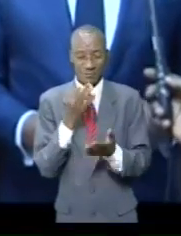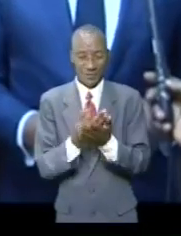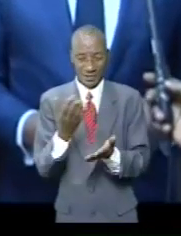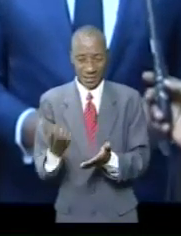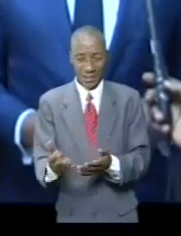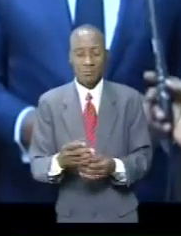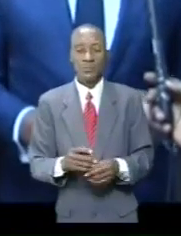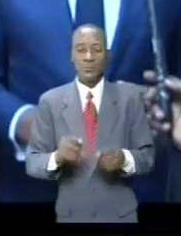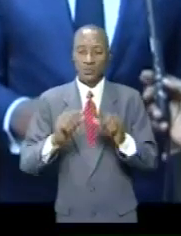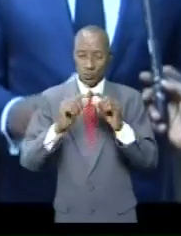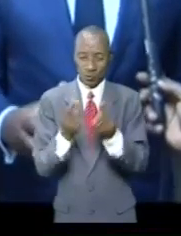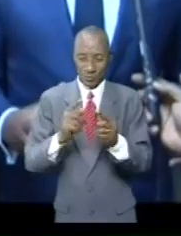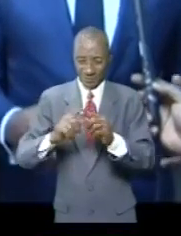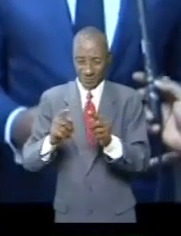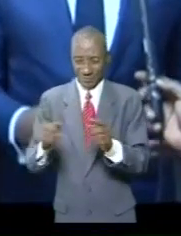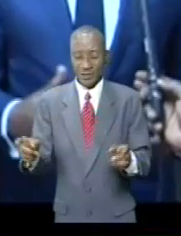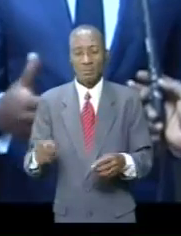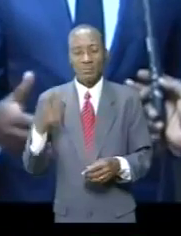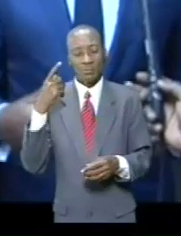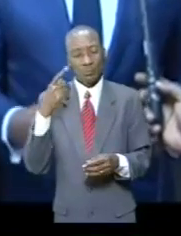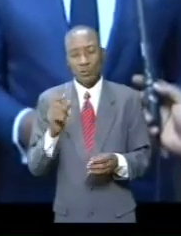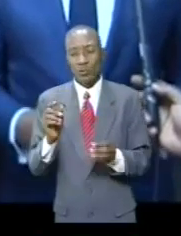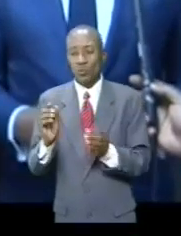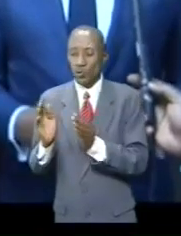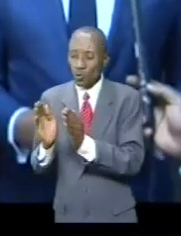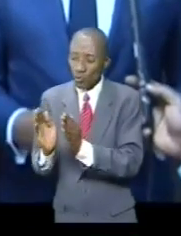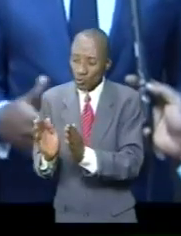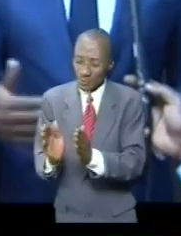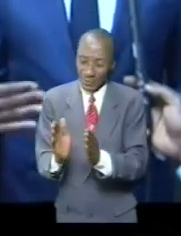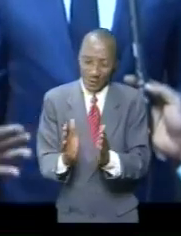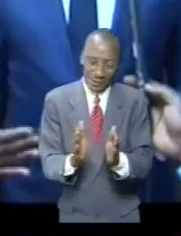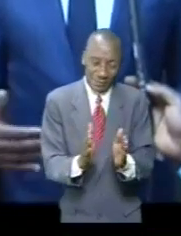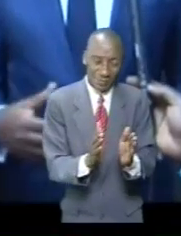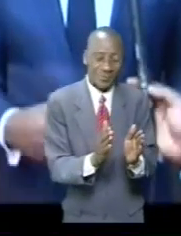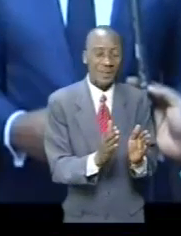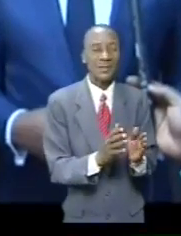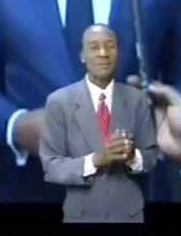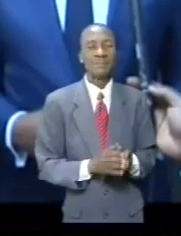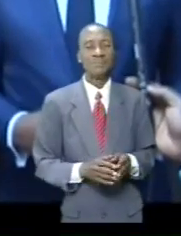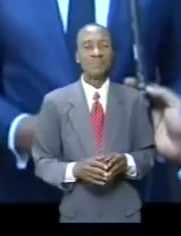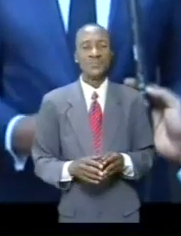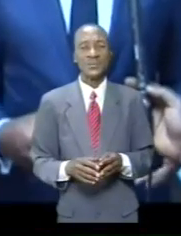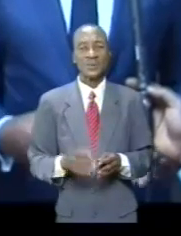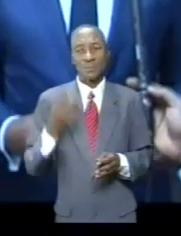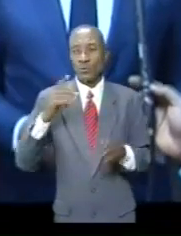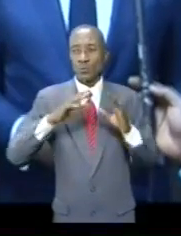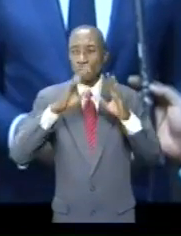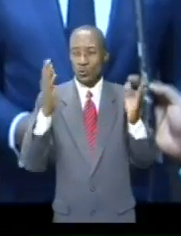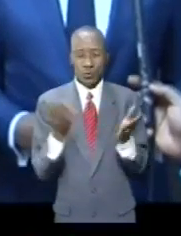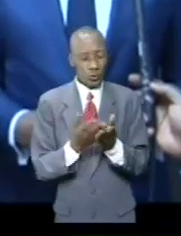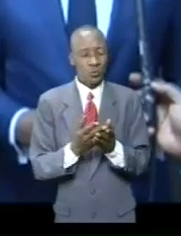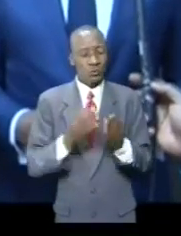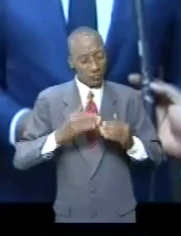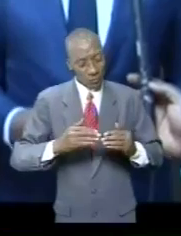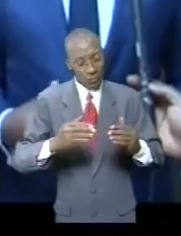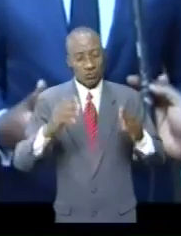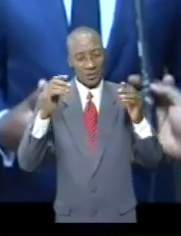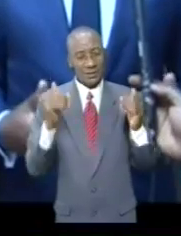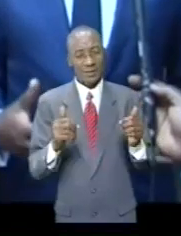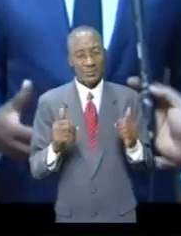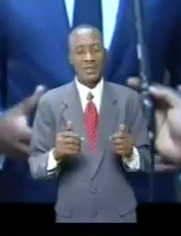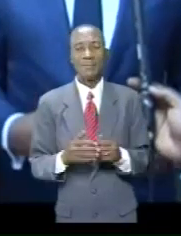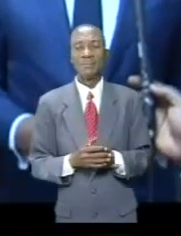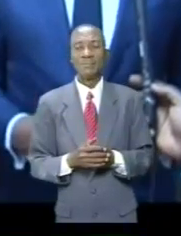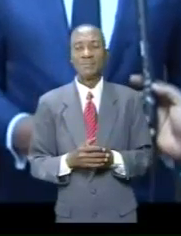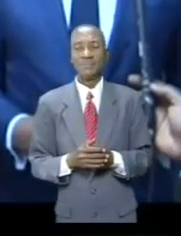financières, pour pouvoir harmoniser les vues de manière à ce que la mission de l'IGF se déroule dans les bonnes conditions et qu'elle